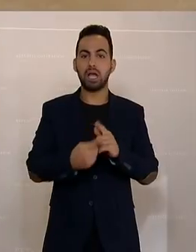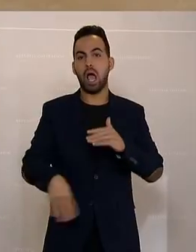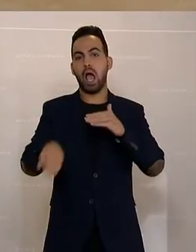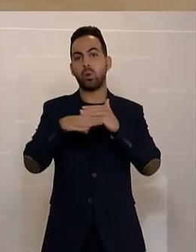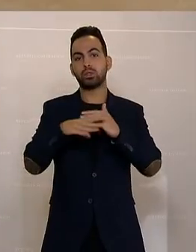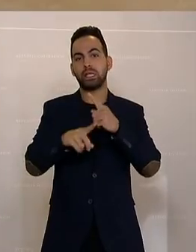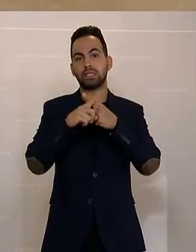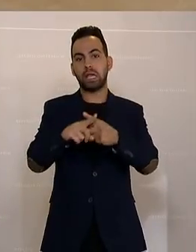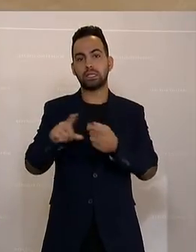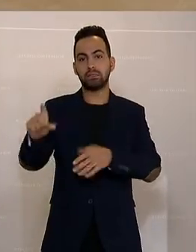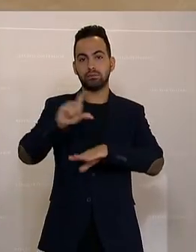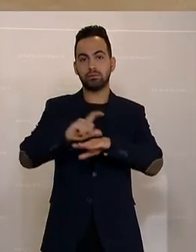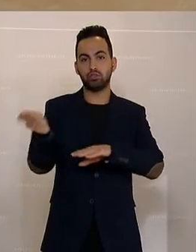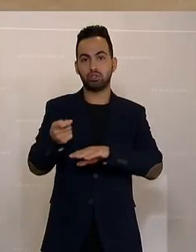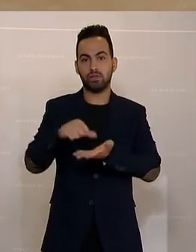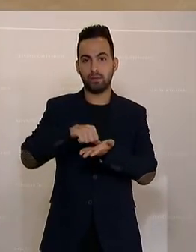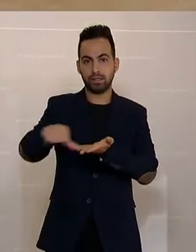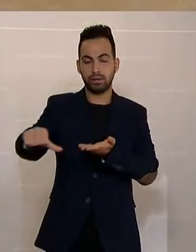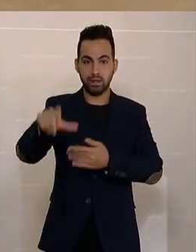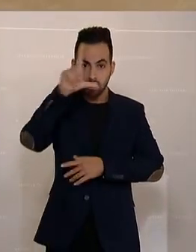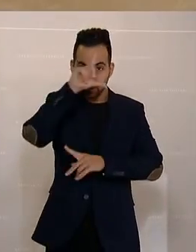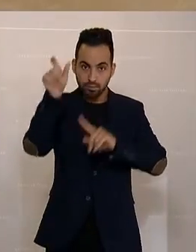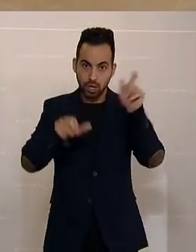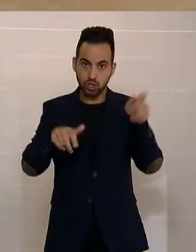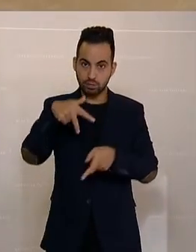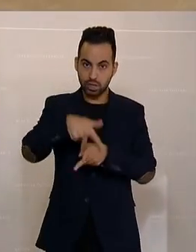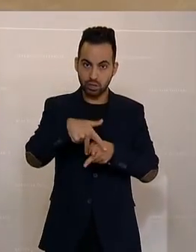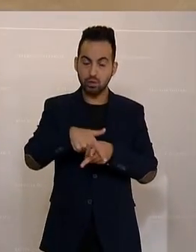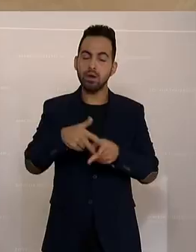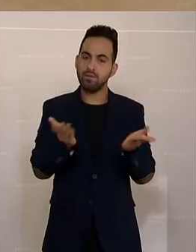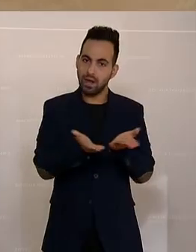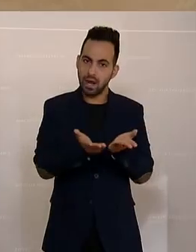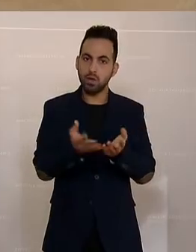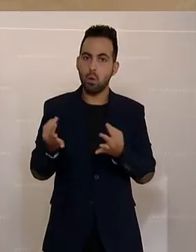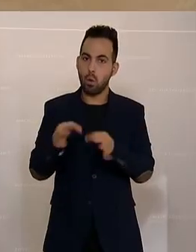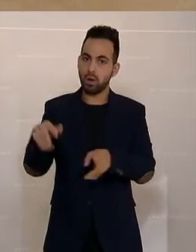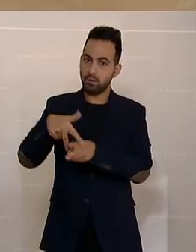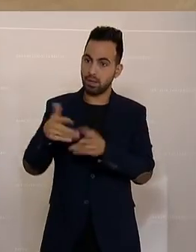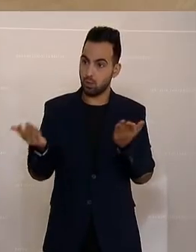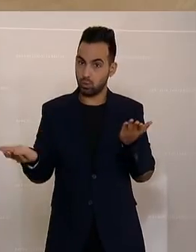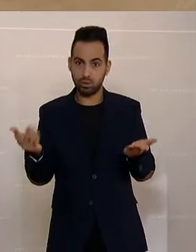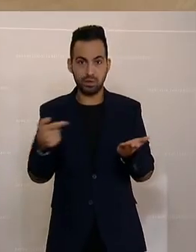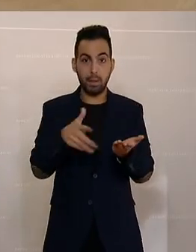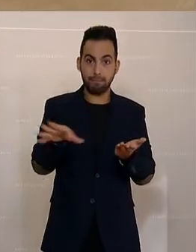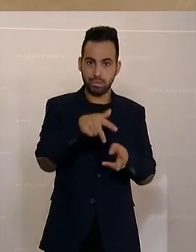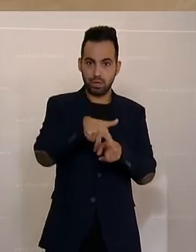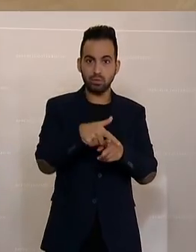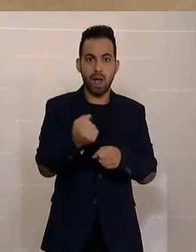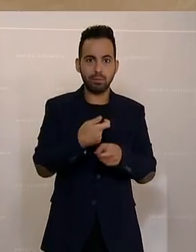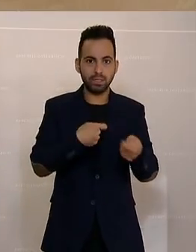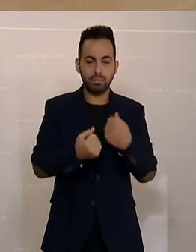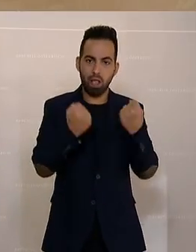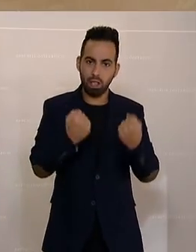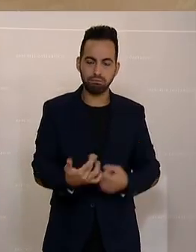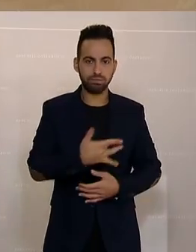Ausgleichstaxe. Und weil wir wissen, dass Menschen mit Behinderung im Vergleich zu Menschen ohne Behinderungen es schwer haben am Arbeitsmarkt bzw.